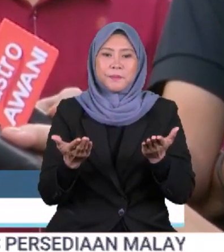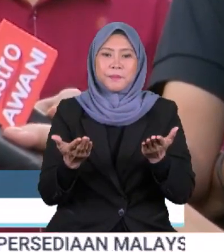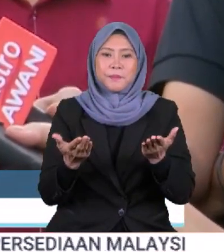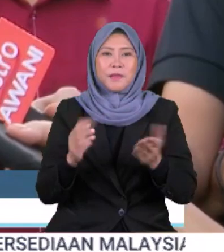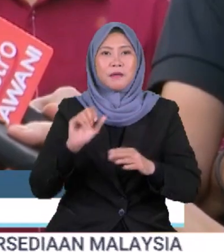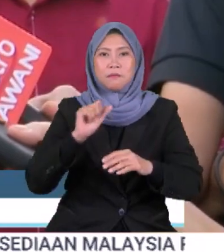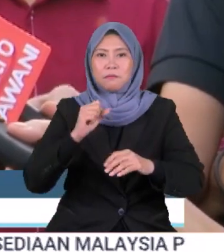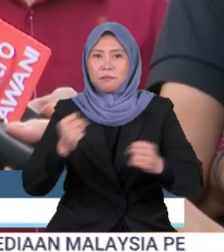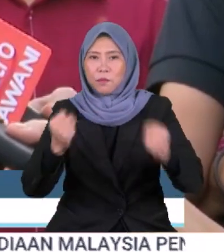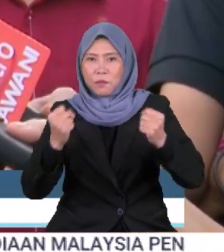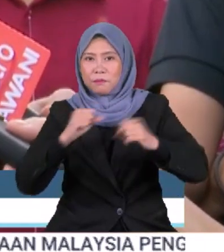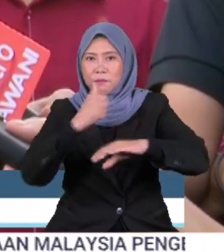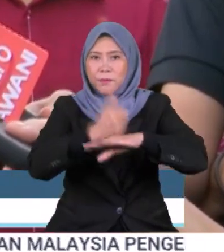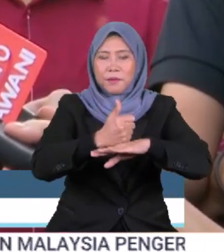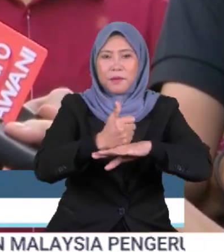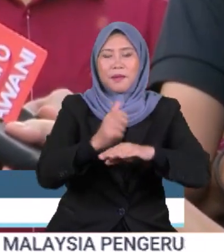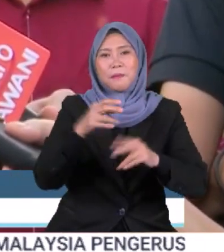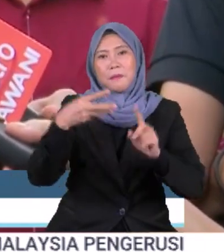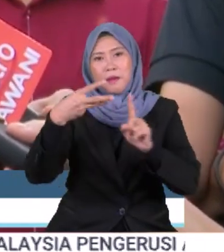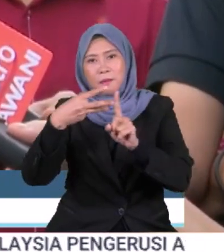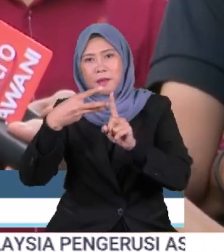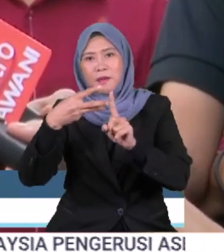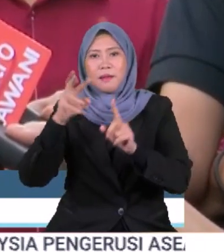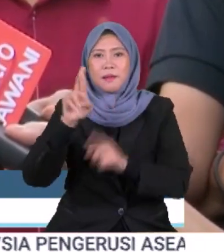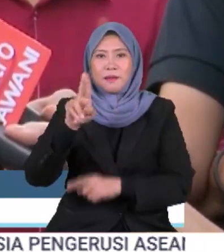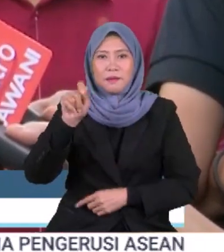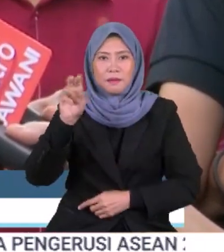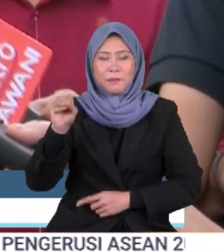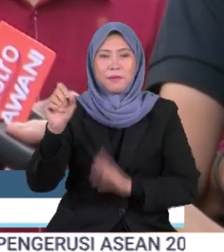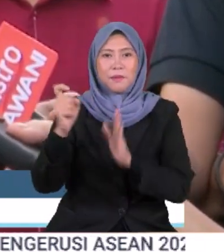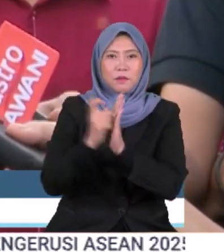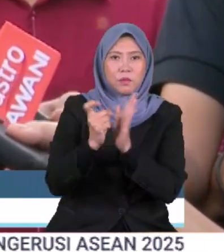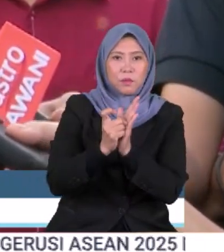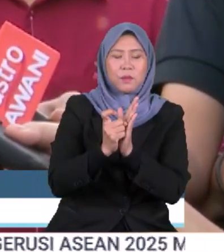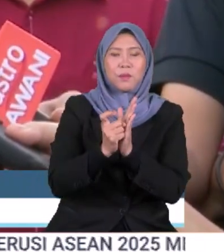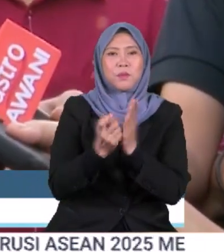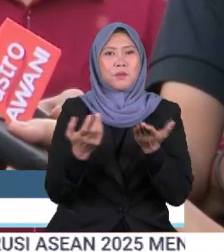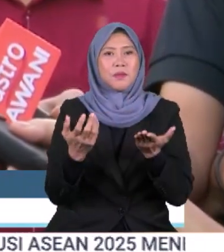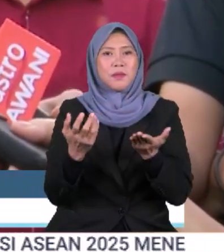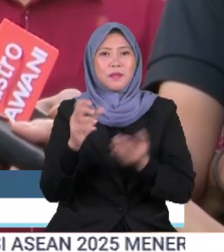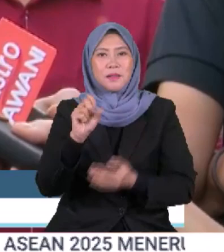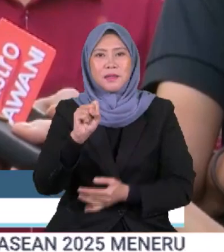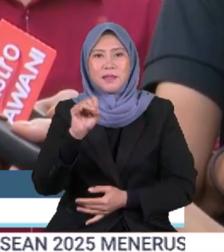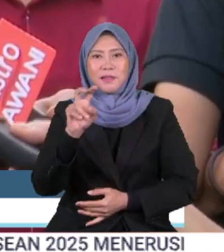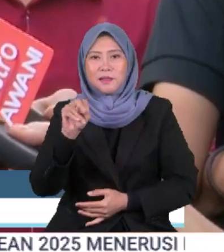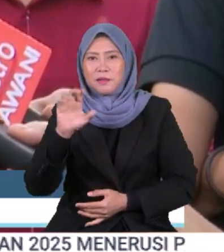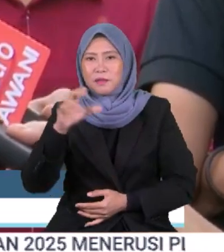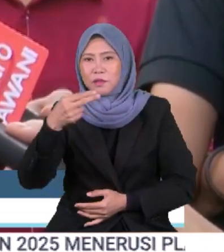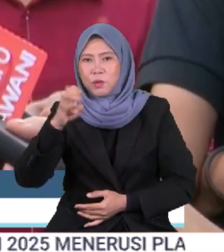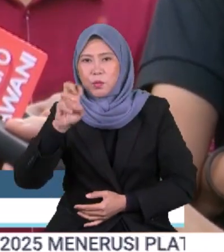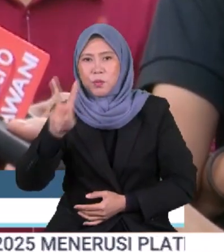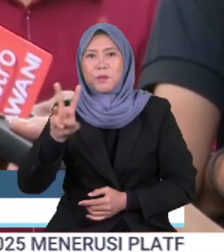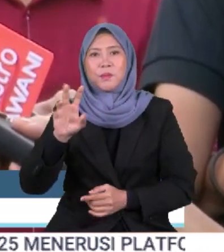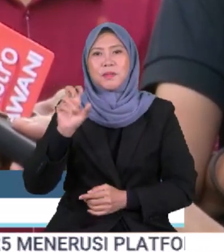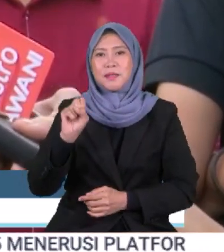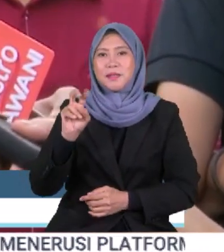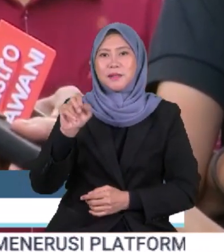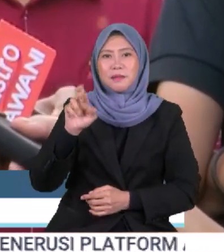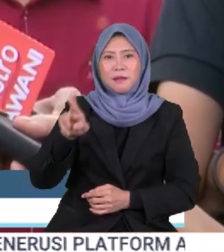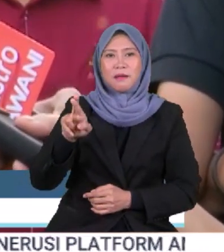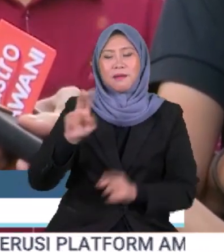yang establish ini, tak kira lah bernama LTM, Astro, Sinchu, Sinar Harian dan sebagainya,